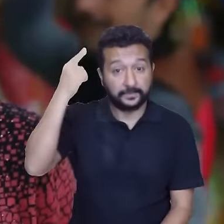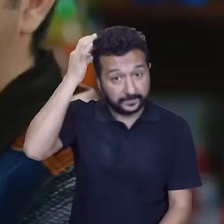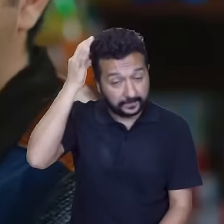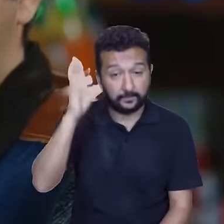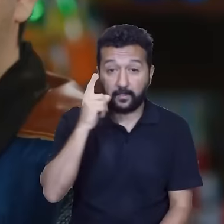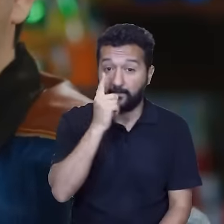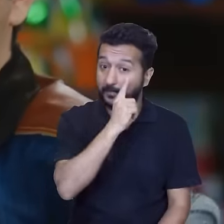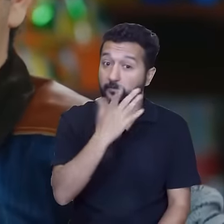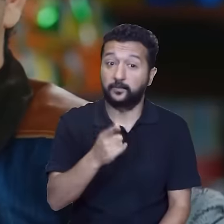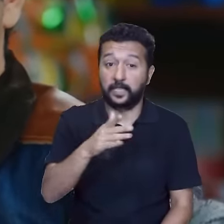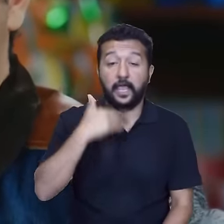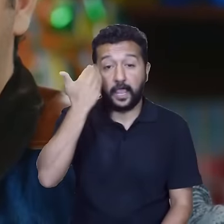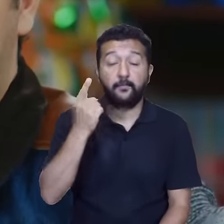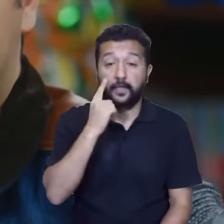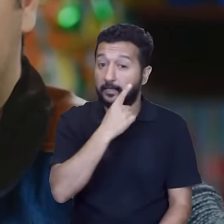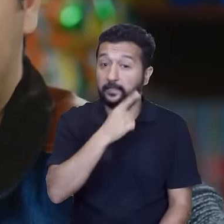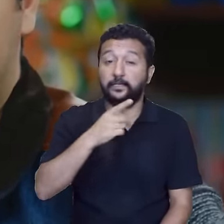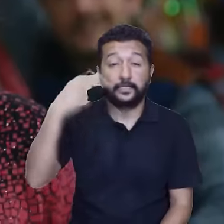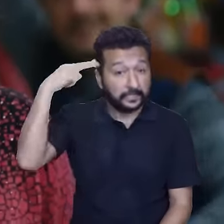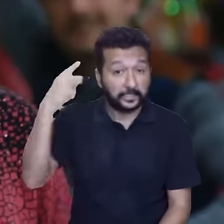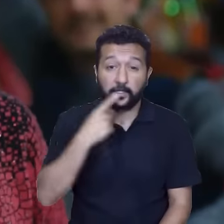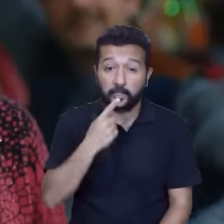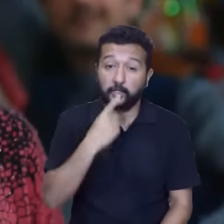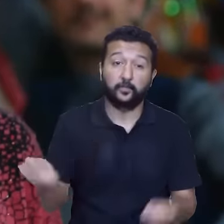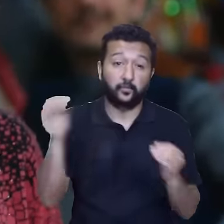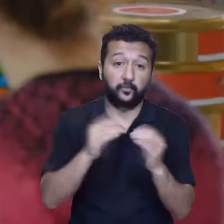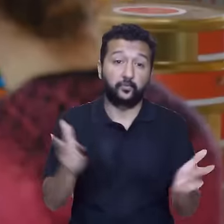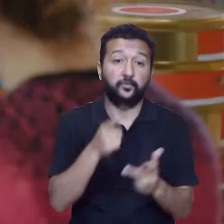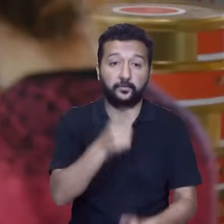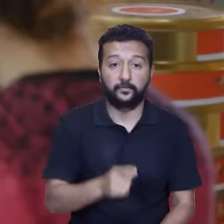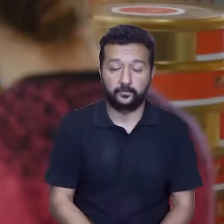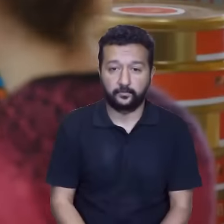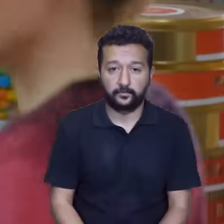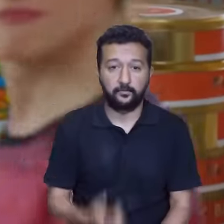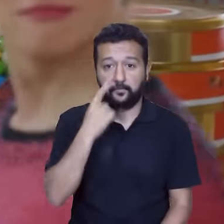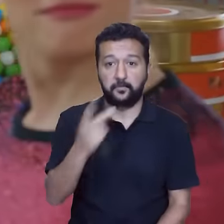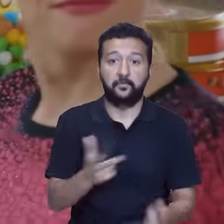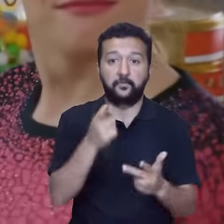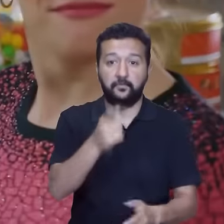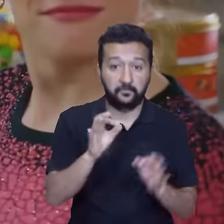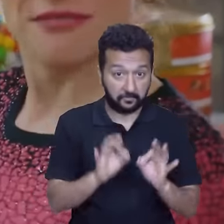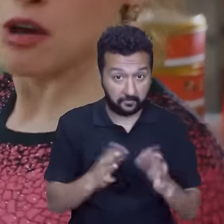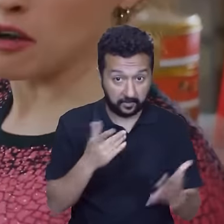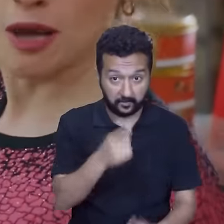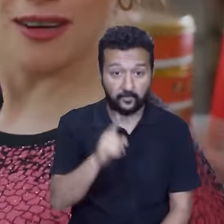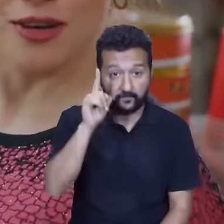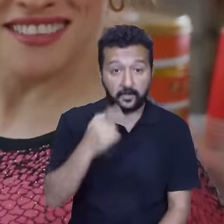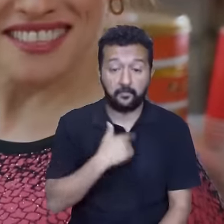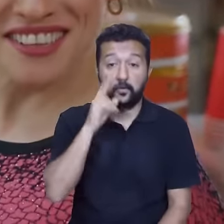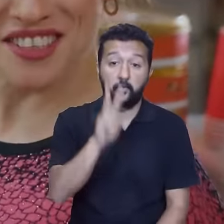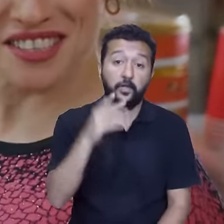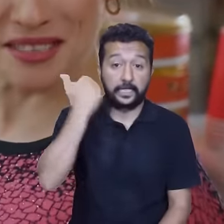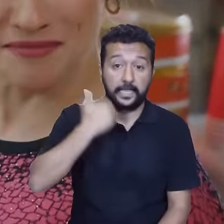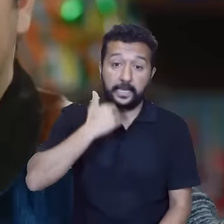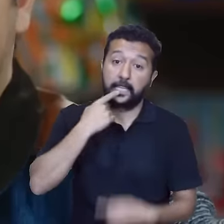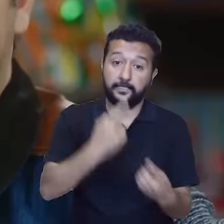deniz mavisi gözler, elma yanak, kiraz dudak, alımı alım, çalımı çalım. Ahmet evet. Eridi. Deme ya. Vallahi ben